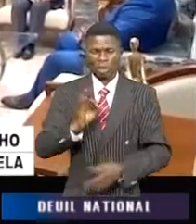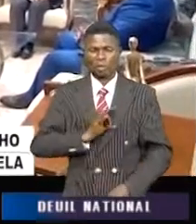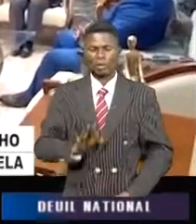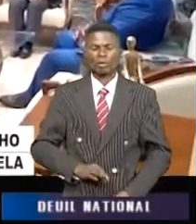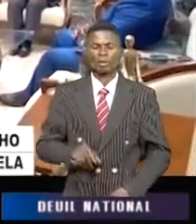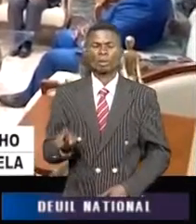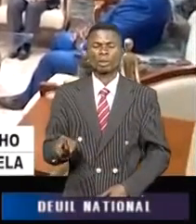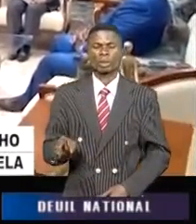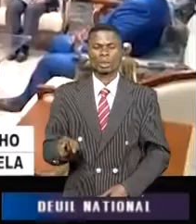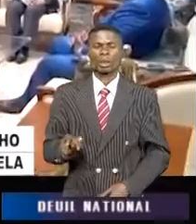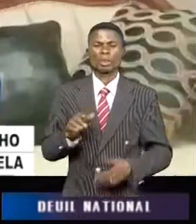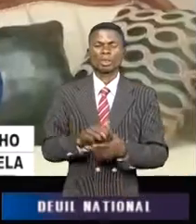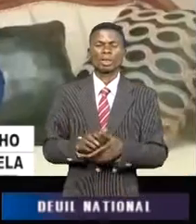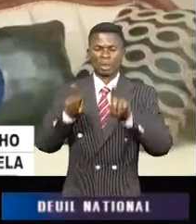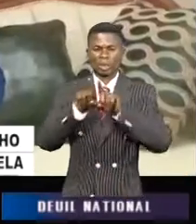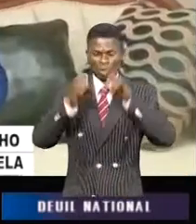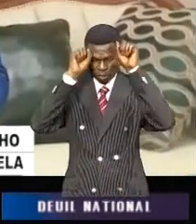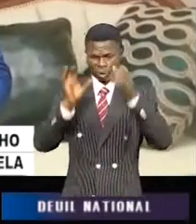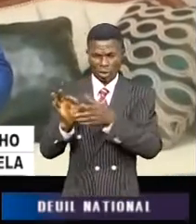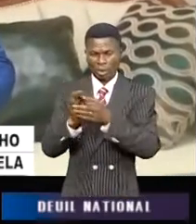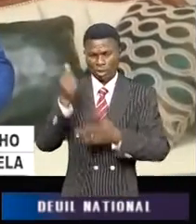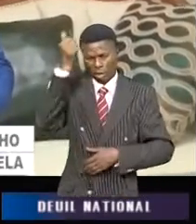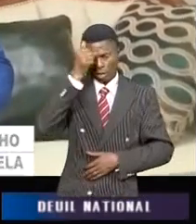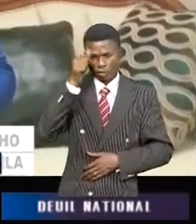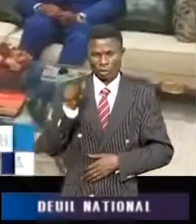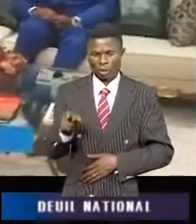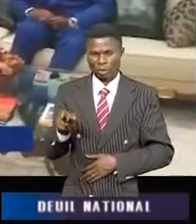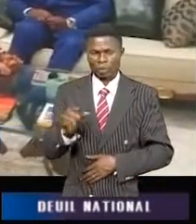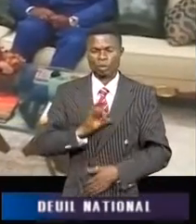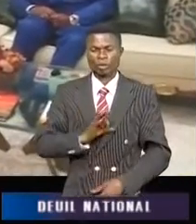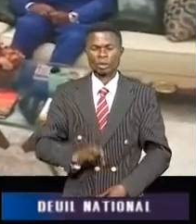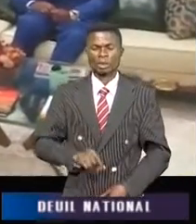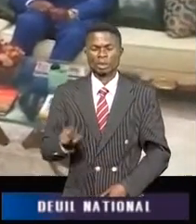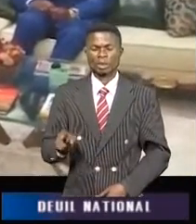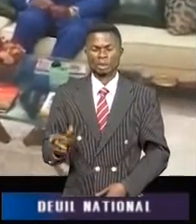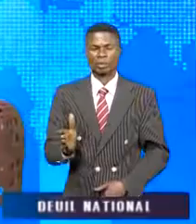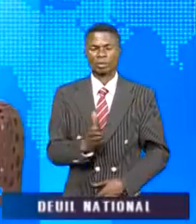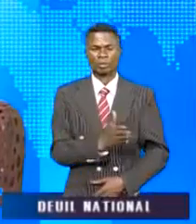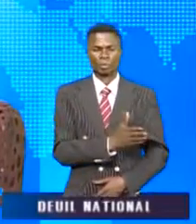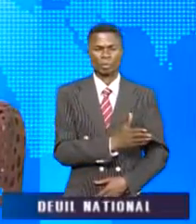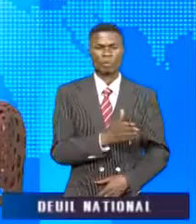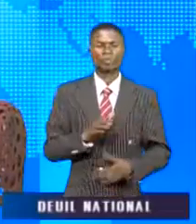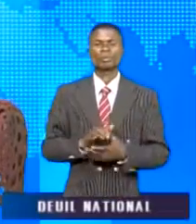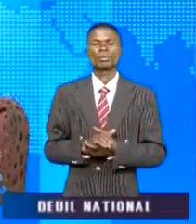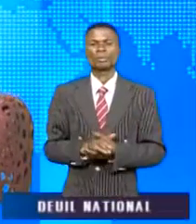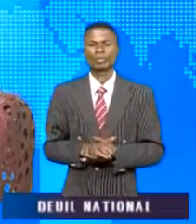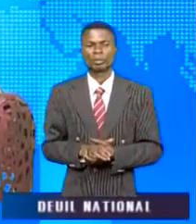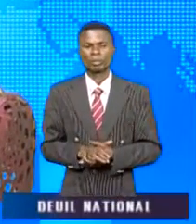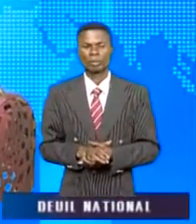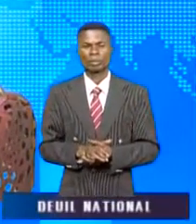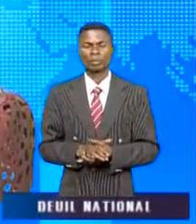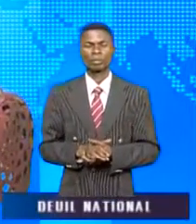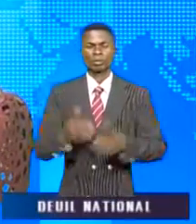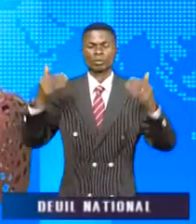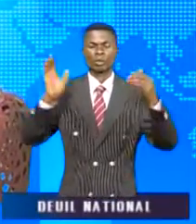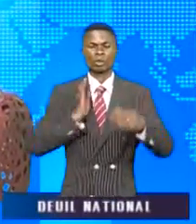le président de la République et président en exercice de l'Union africaine, Félix-Antoine Tshisekedi Tshilombo. Le chef